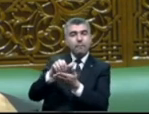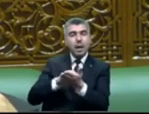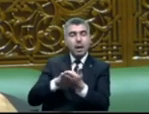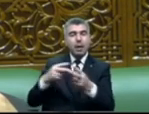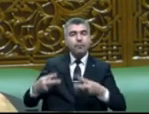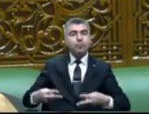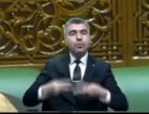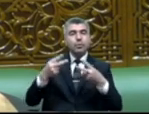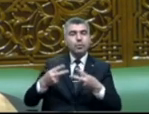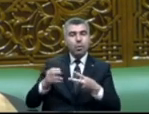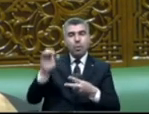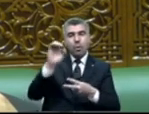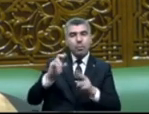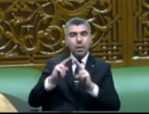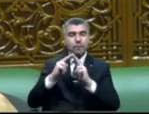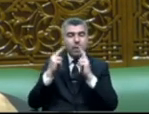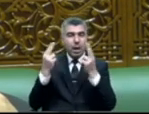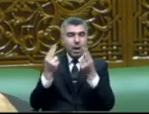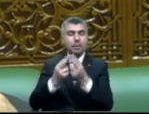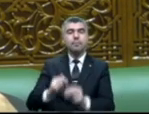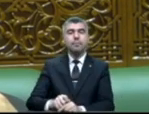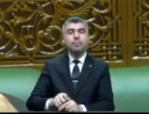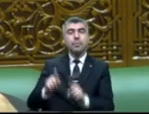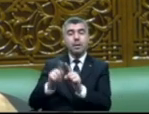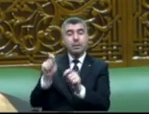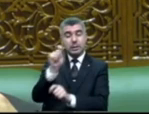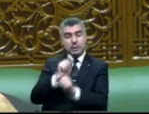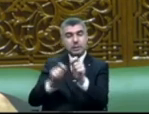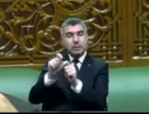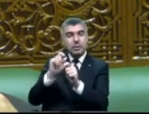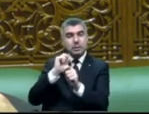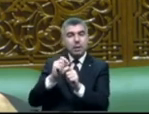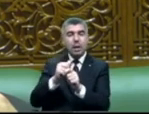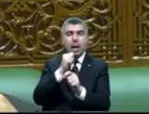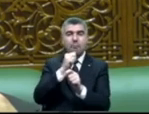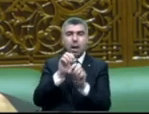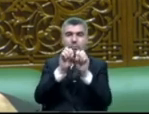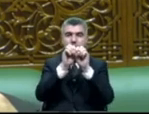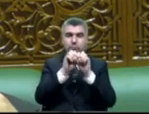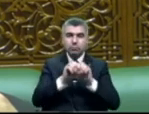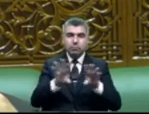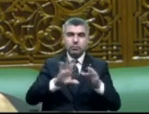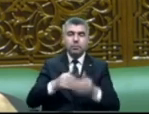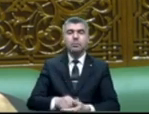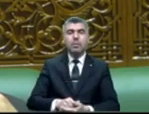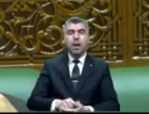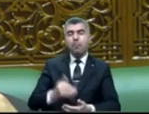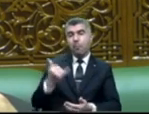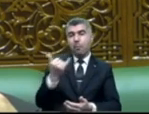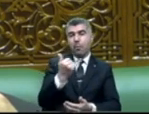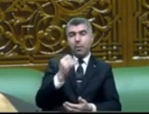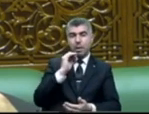الأسواق الدولية، القيام بأشغال الصيانة اللازمة لشبكات الري والتوزيع الأمثل للثروة المائية مع حمايتها من